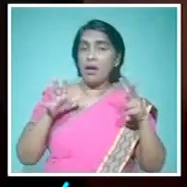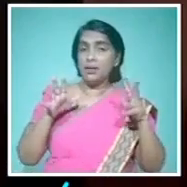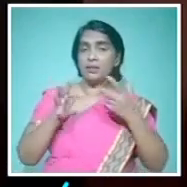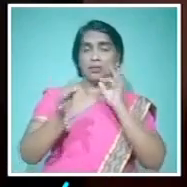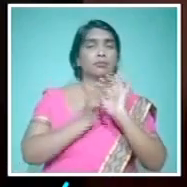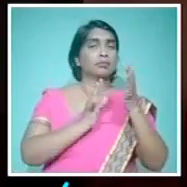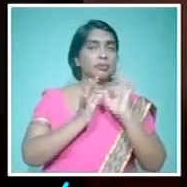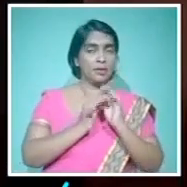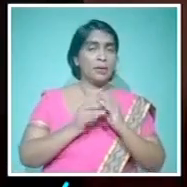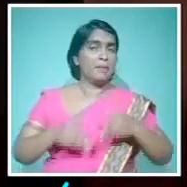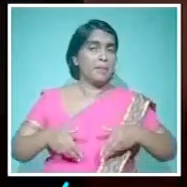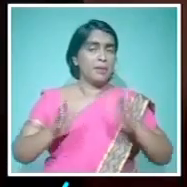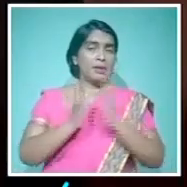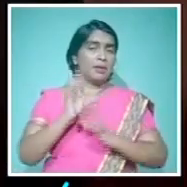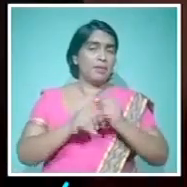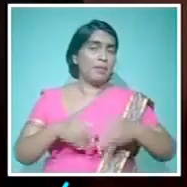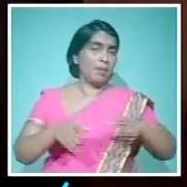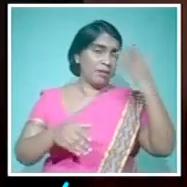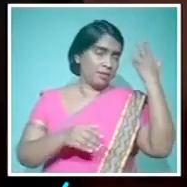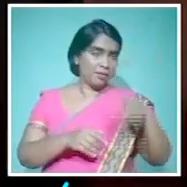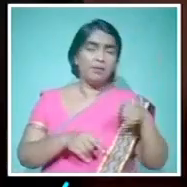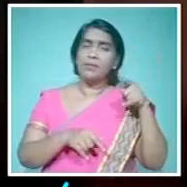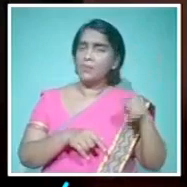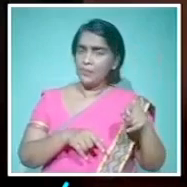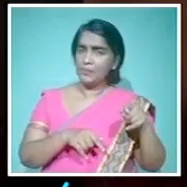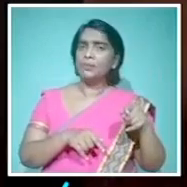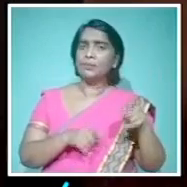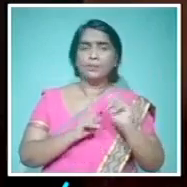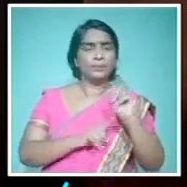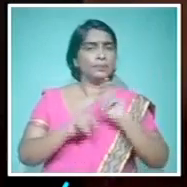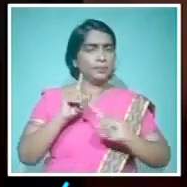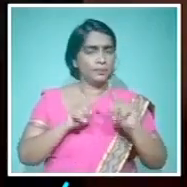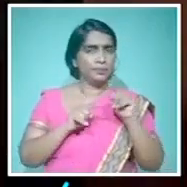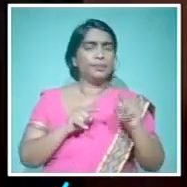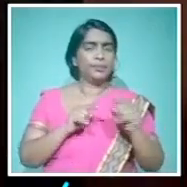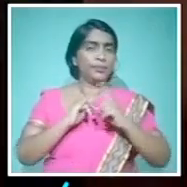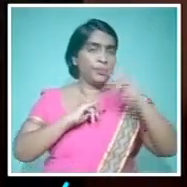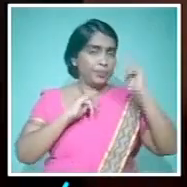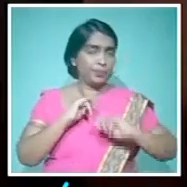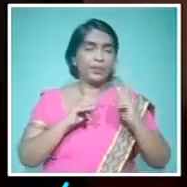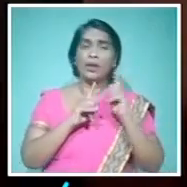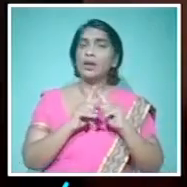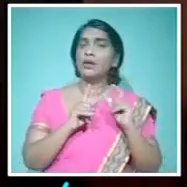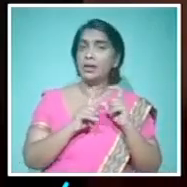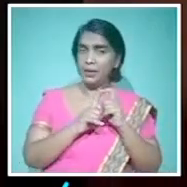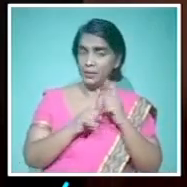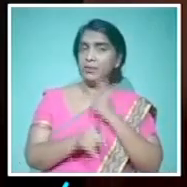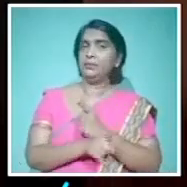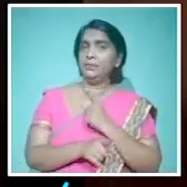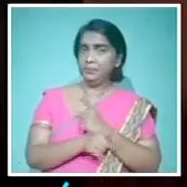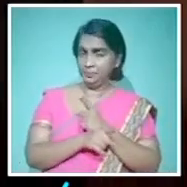දැම්. මහාමග මන්ත්‍රීවරු මරනවා. එතන මේ පාර්ලිමේ විශ්වවිද්‍යාල අධ්‍යාපනය දෙන තැන්